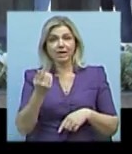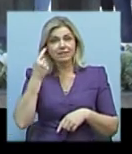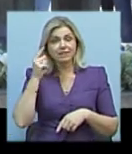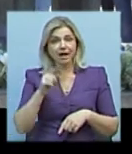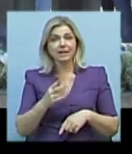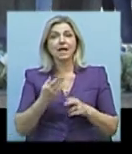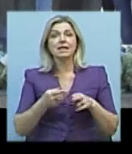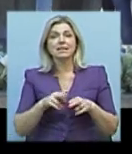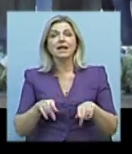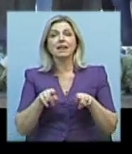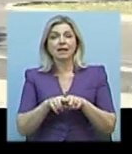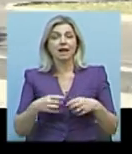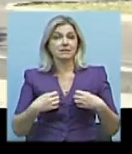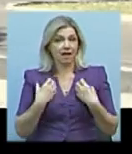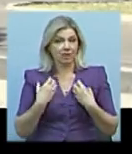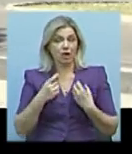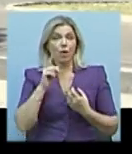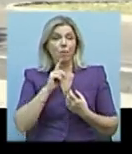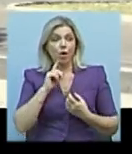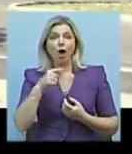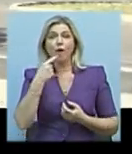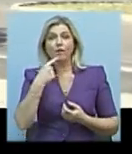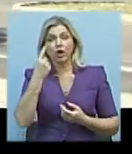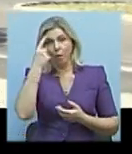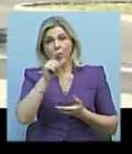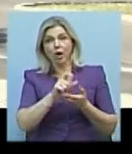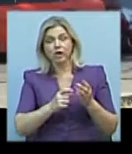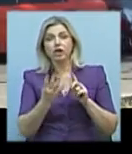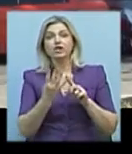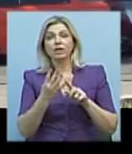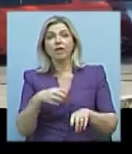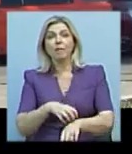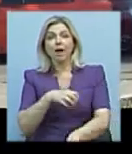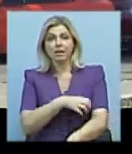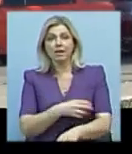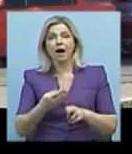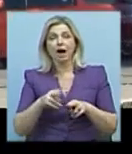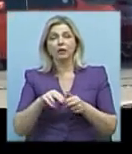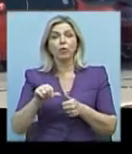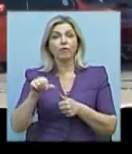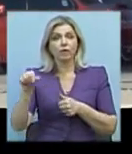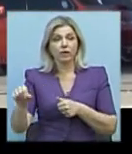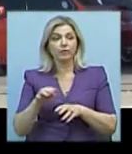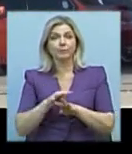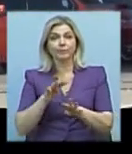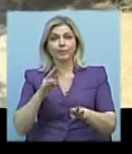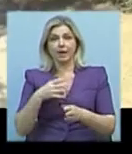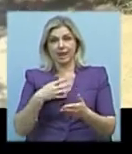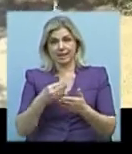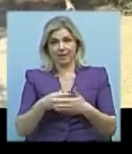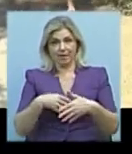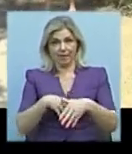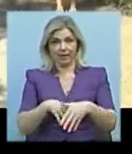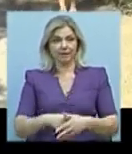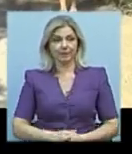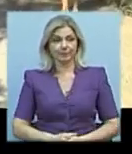настільки страшно. Поки говорив поет, четверта партія, яка на початку заходу відокремилась, вишикувалась на свій мітинг. На чому